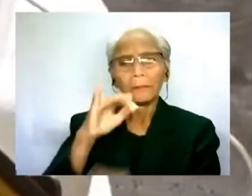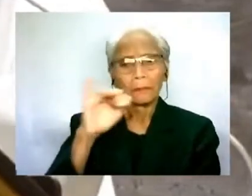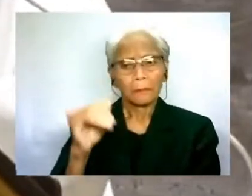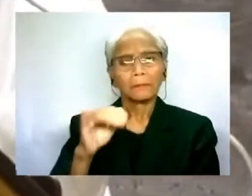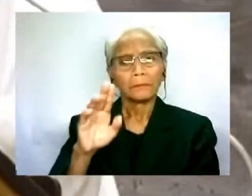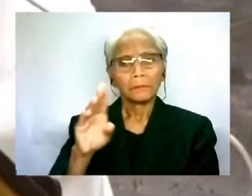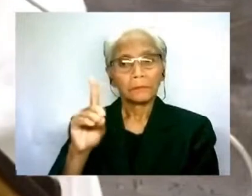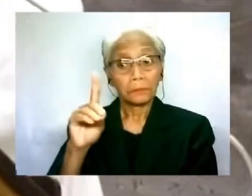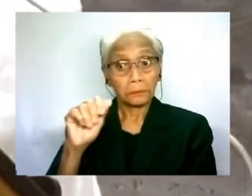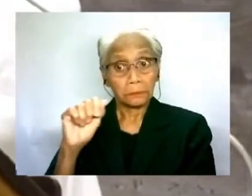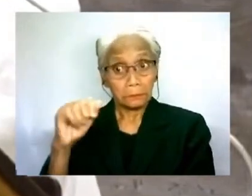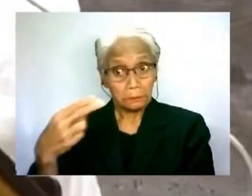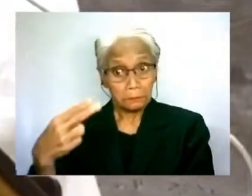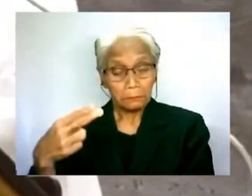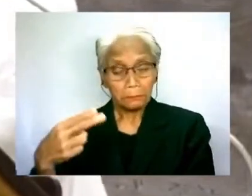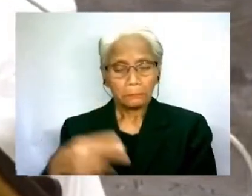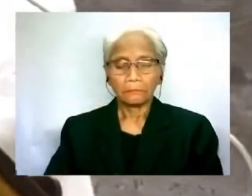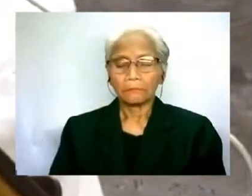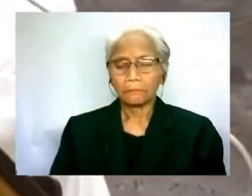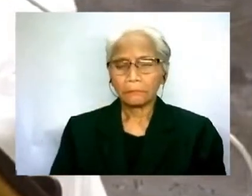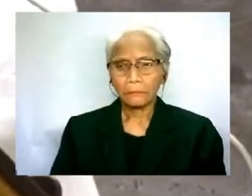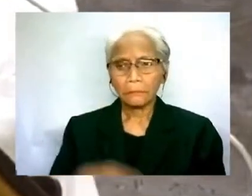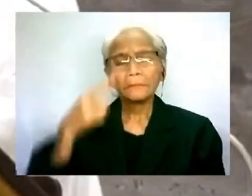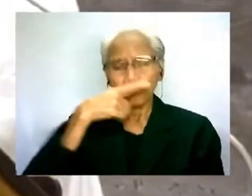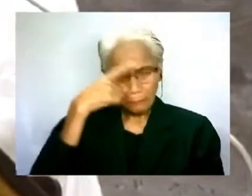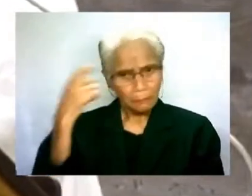sapagkat iyan po ang pangako ng Diyos